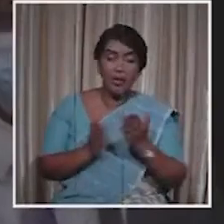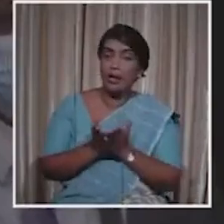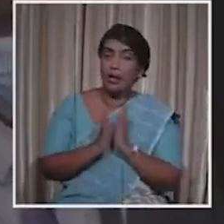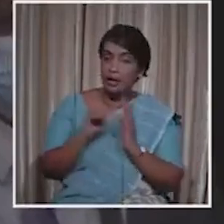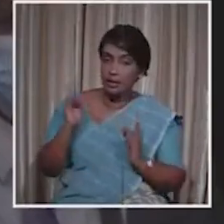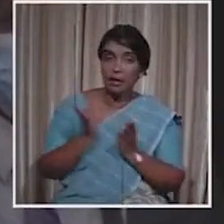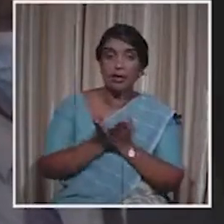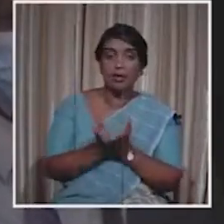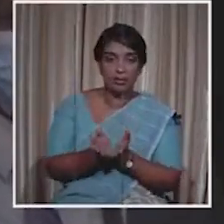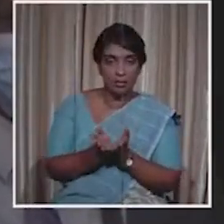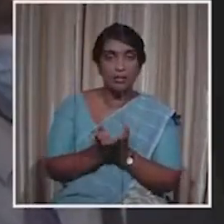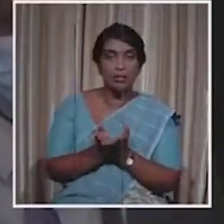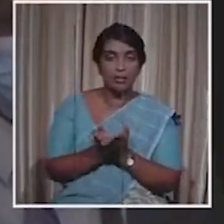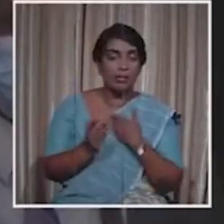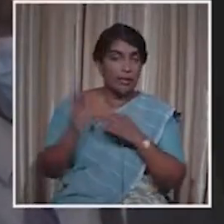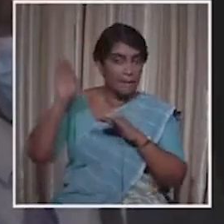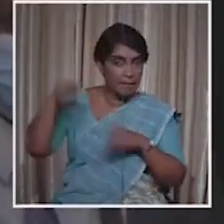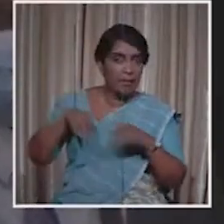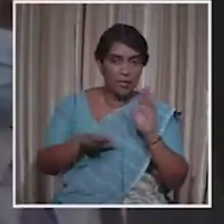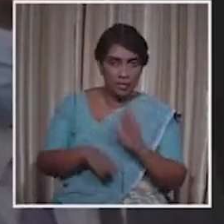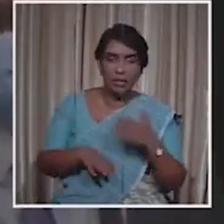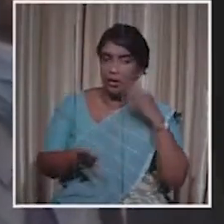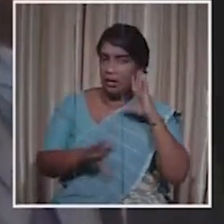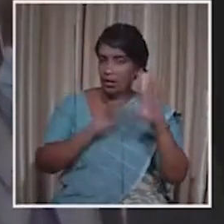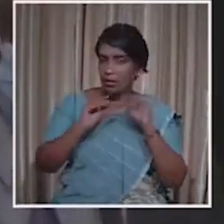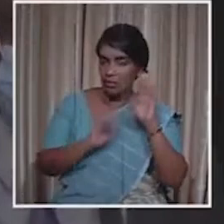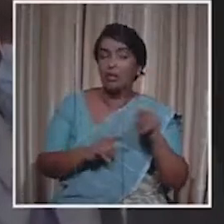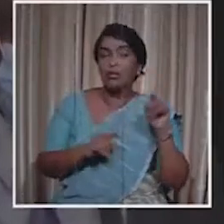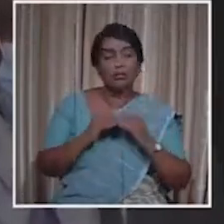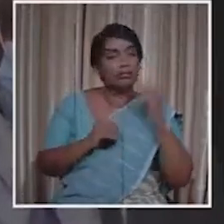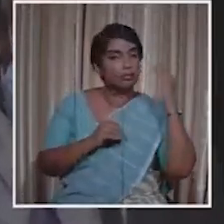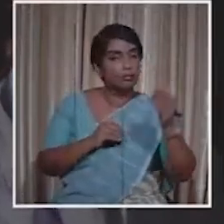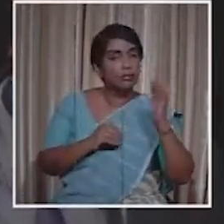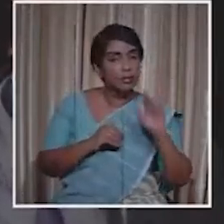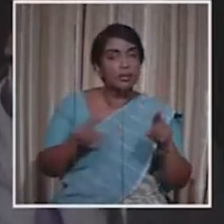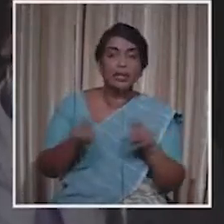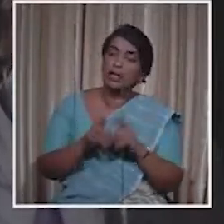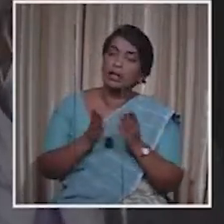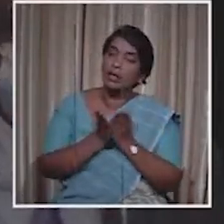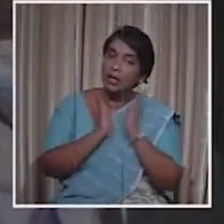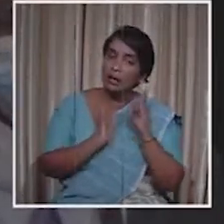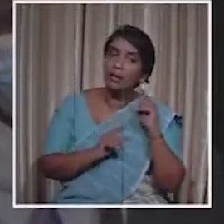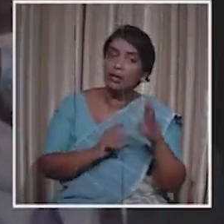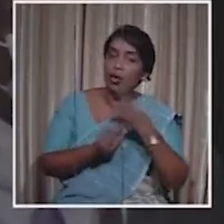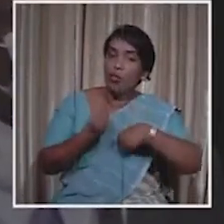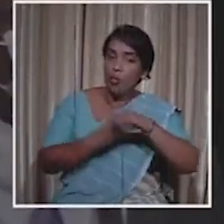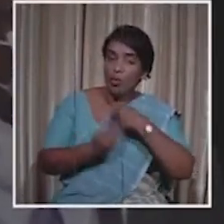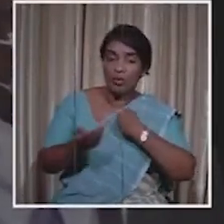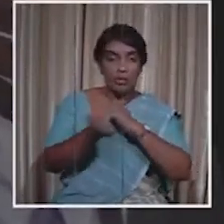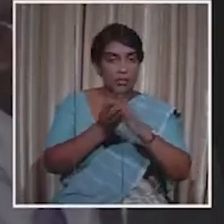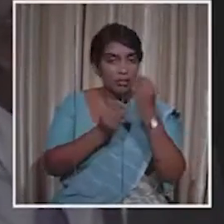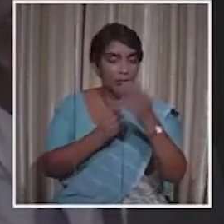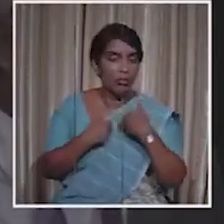வந்து கொண்டிருப்பதாக செய்திகள் சொல்கிறது. இவற்றையெல்லாம் தாண்டி இன்னும் இந்தியா உரமானியம் வழங்குவதற்கு தயாராக இருப்பதாகவும் நேற்றைய தினம்